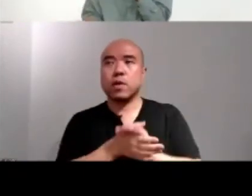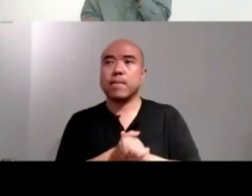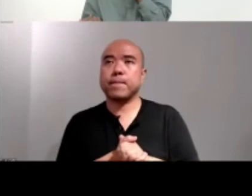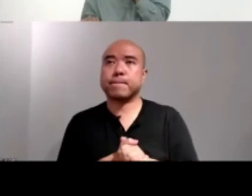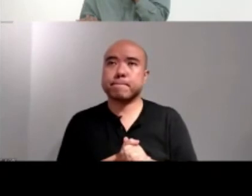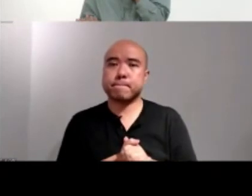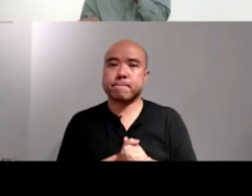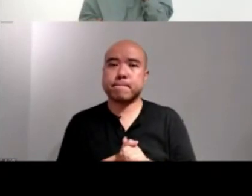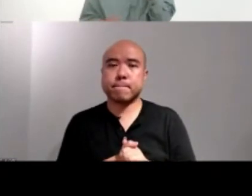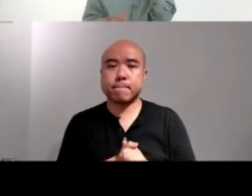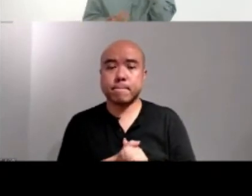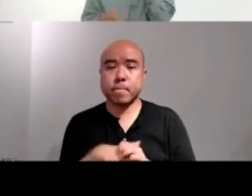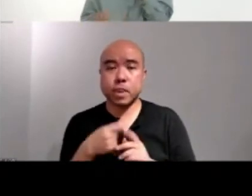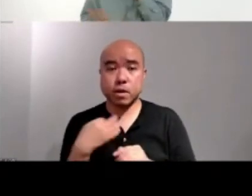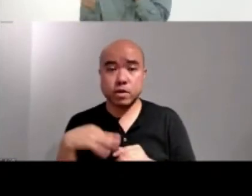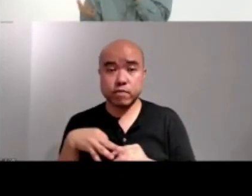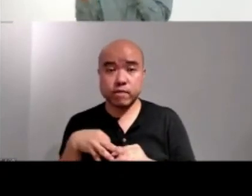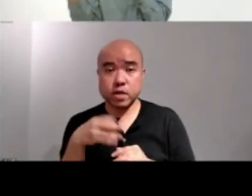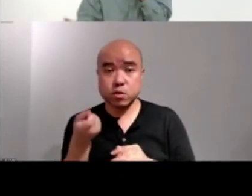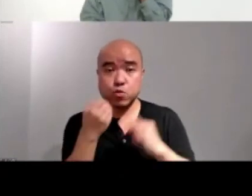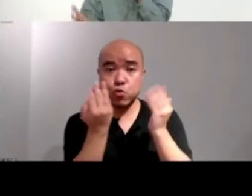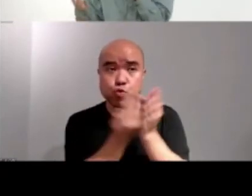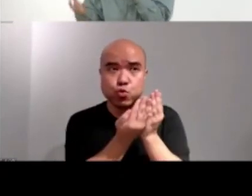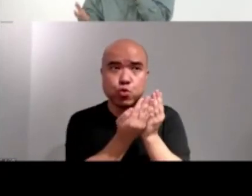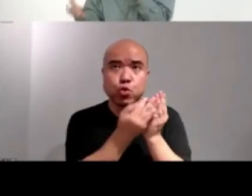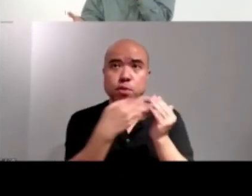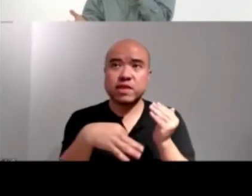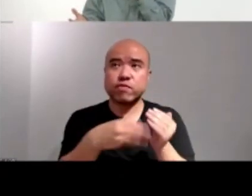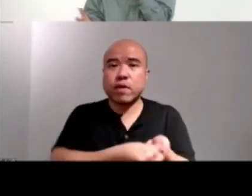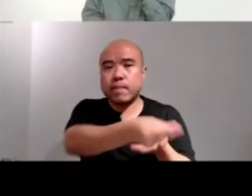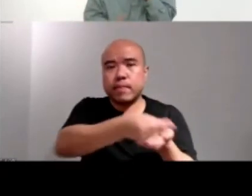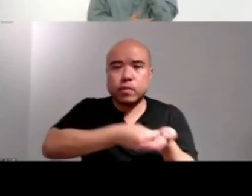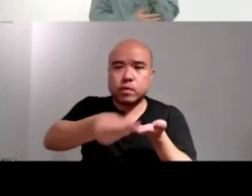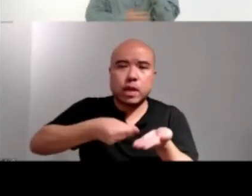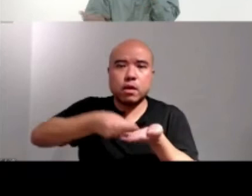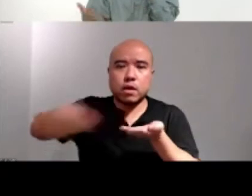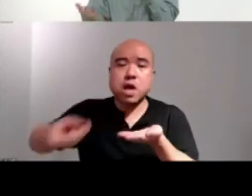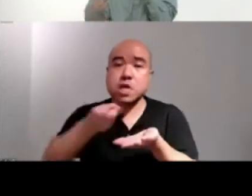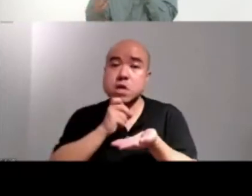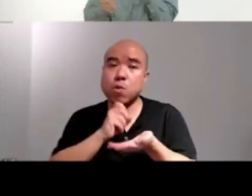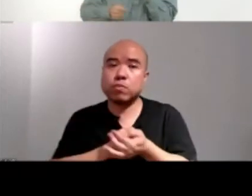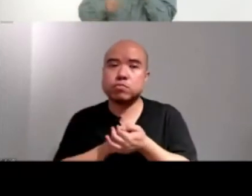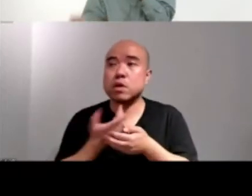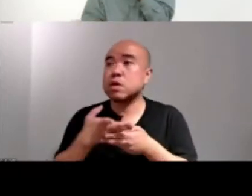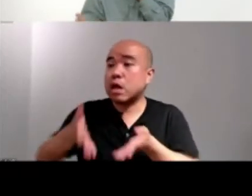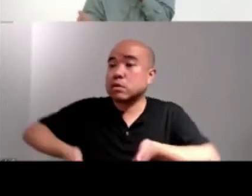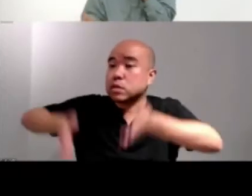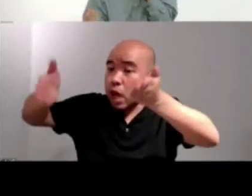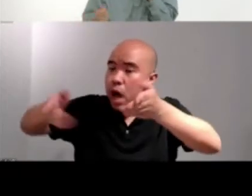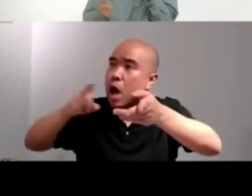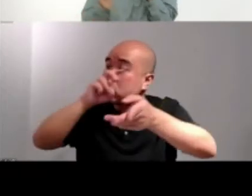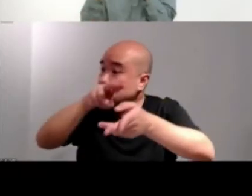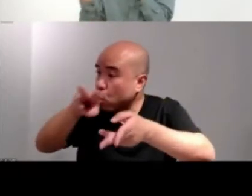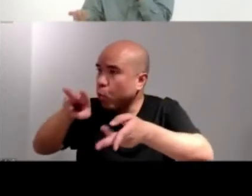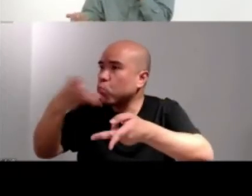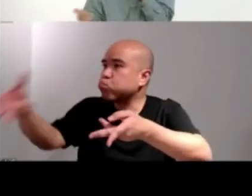費小書咧，係免費派發俾大家嘅，即係你唔使買嘅，你又可以隨便喺街嗰度揾到，又或者你可